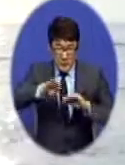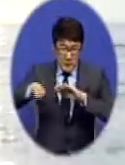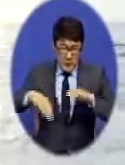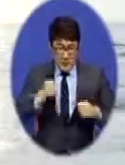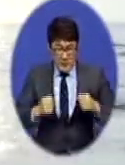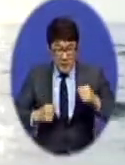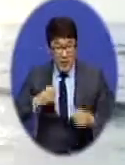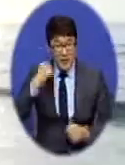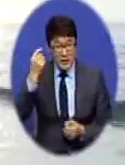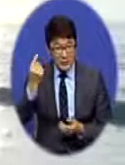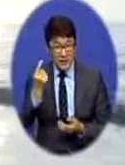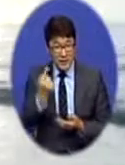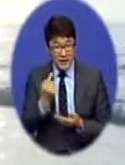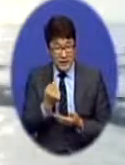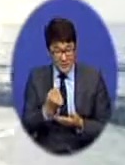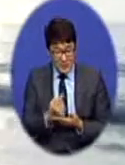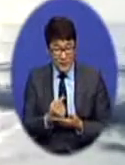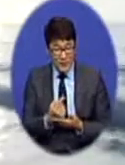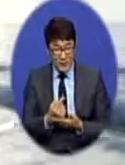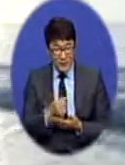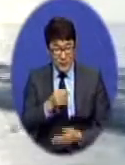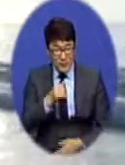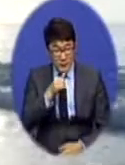길을 달려왔다.